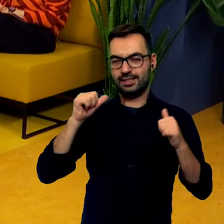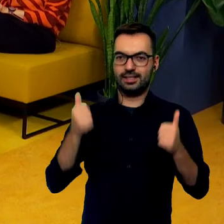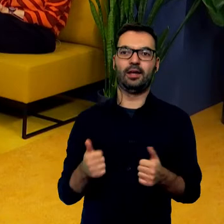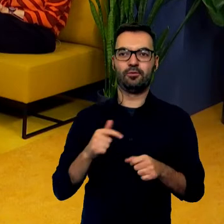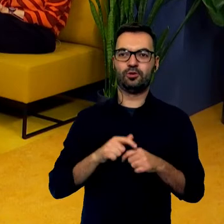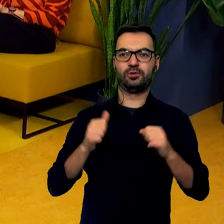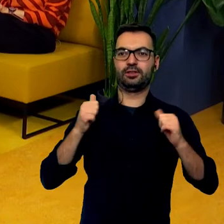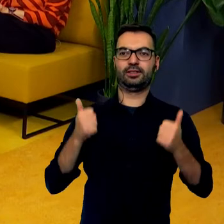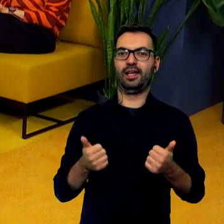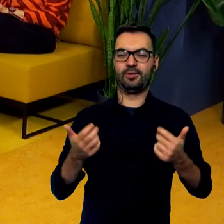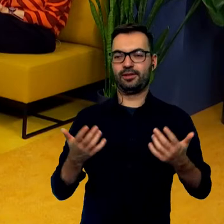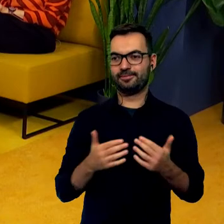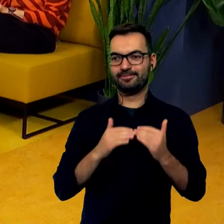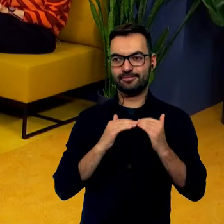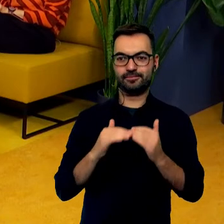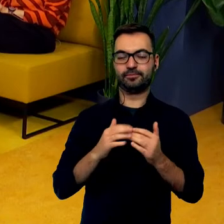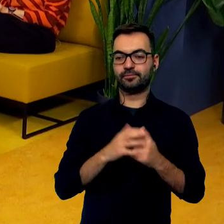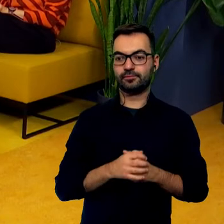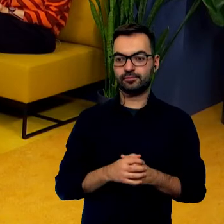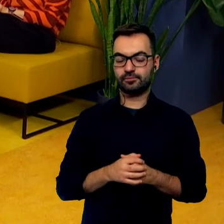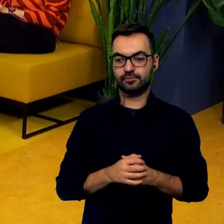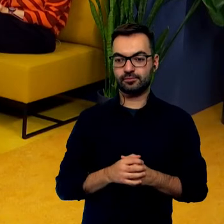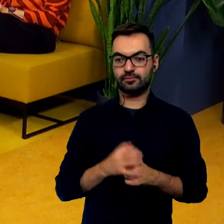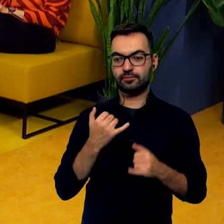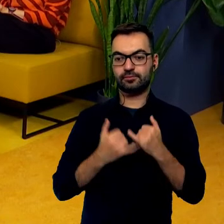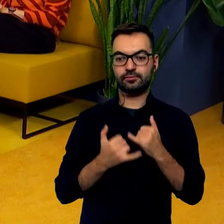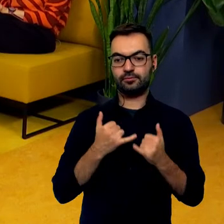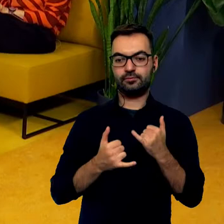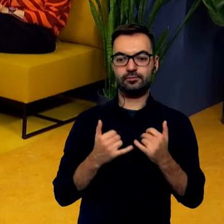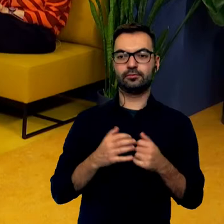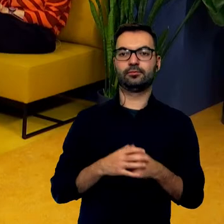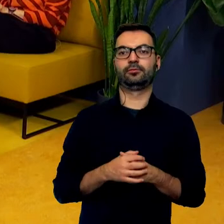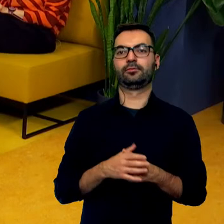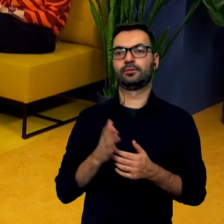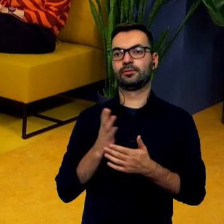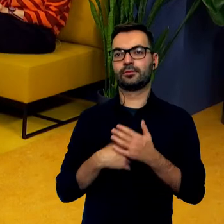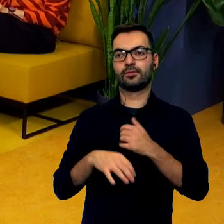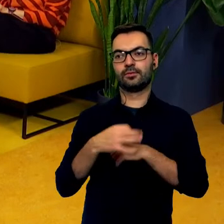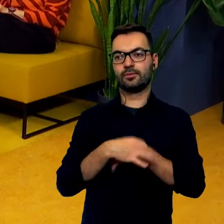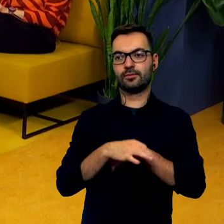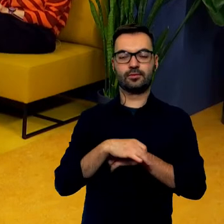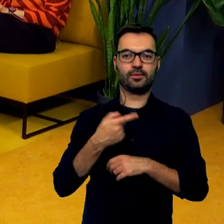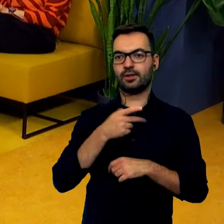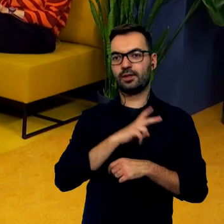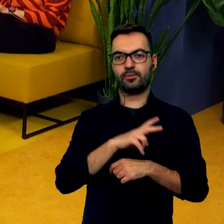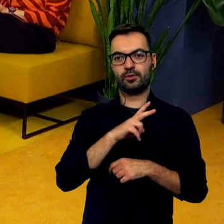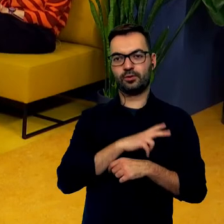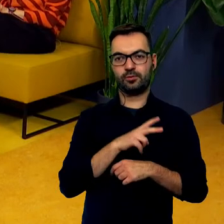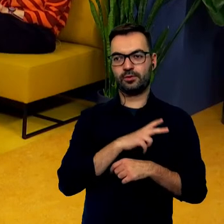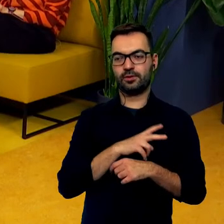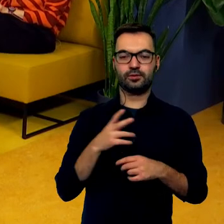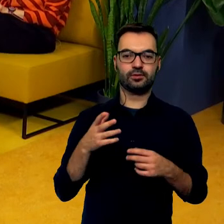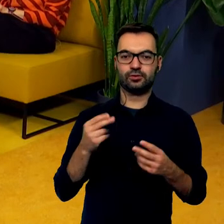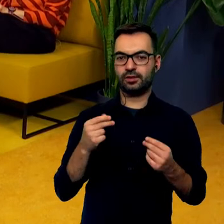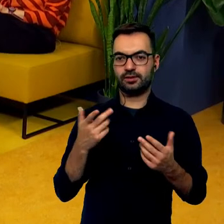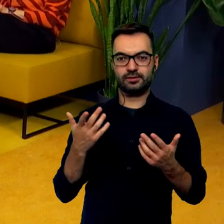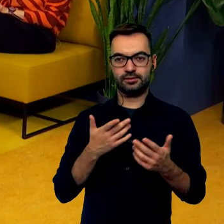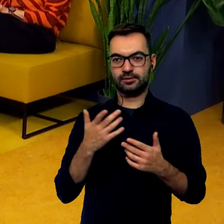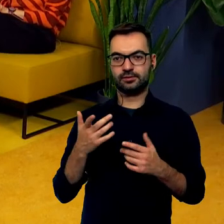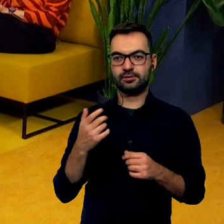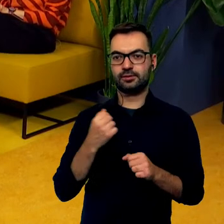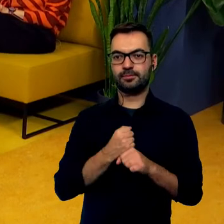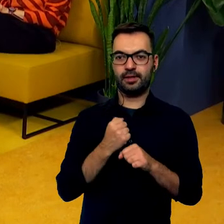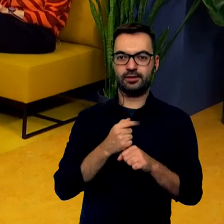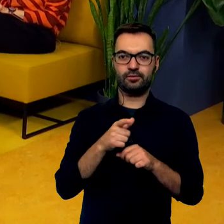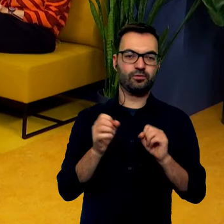stałe. I to, że jakiejś części studentów nie spodoba się to, że